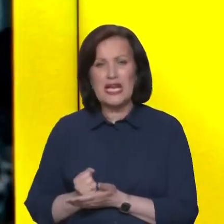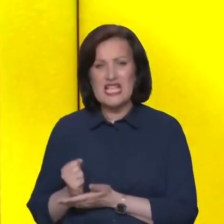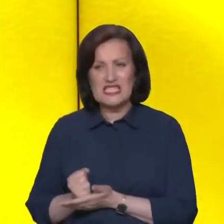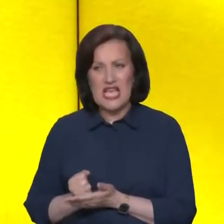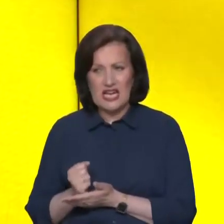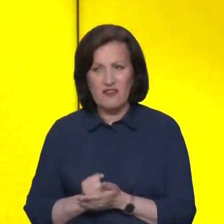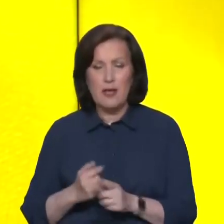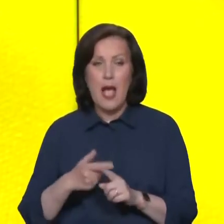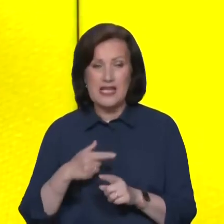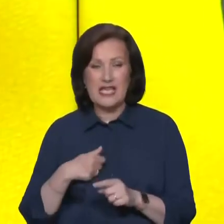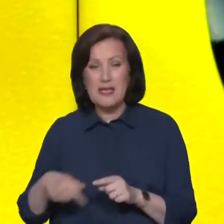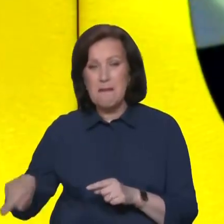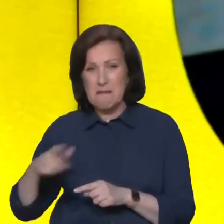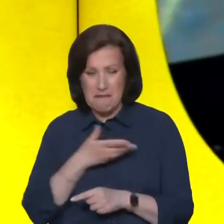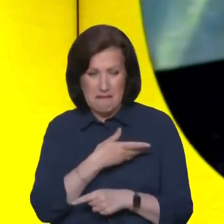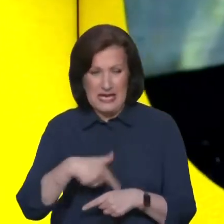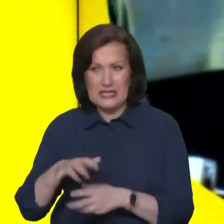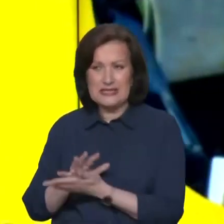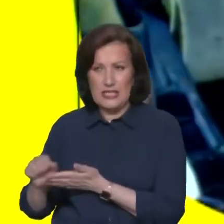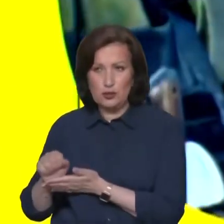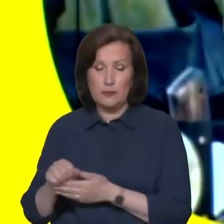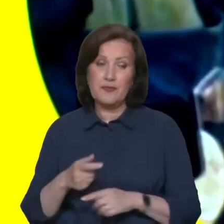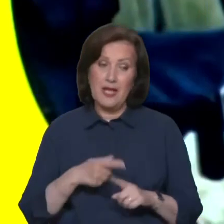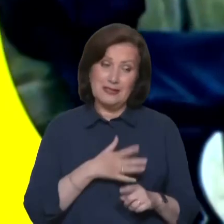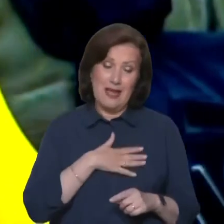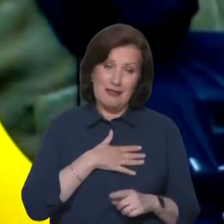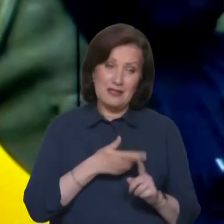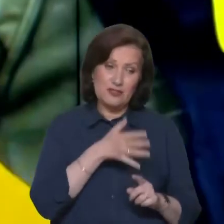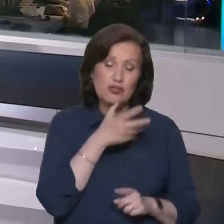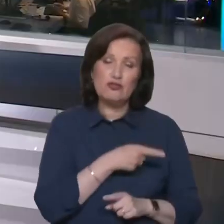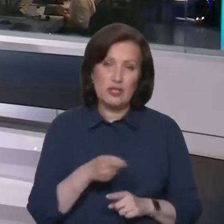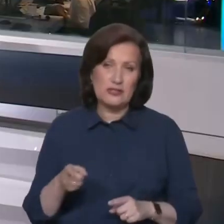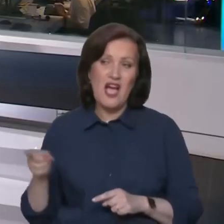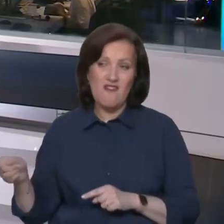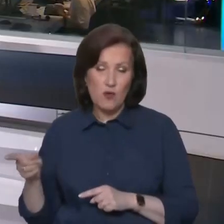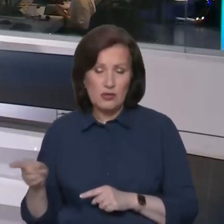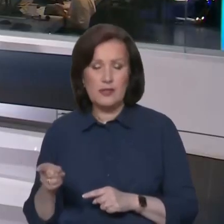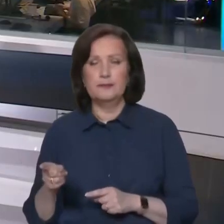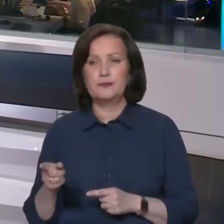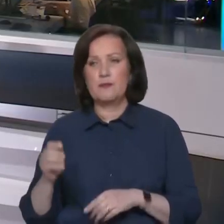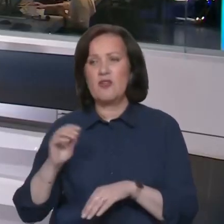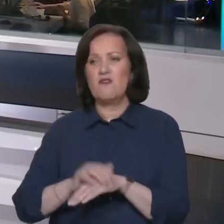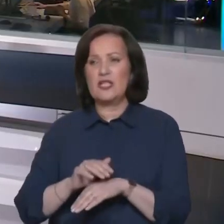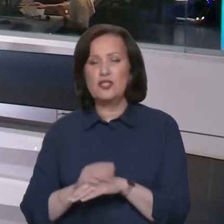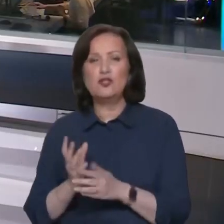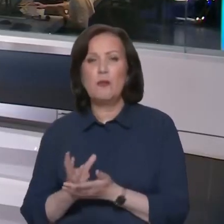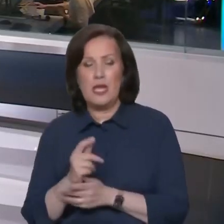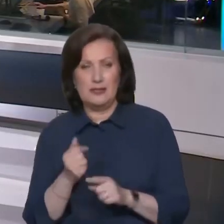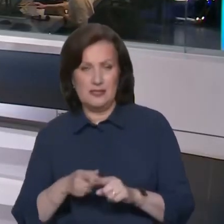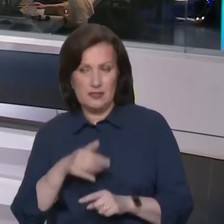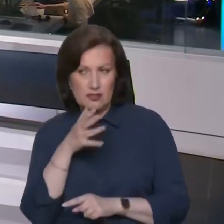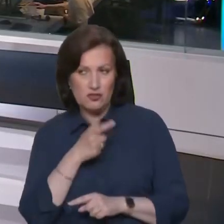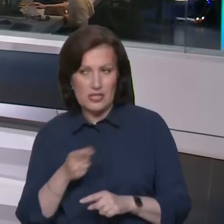ми знищуємо. Це час для нас, і вони, відповідно, що фактично платять за цей